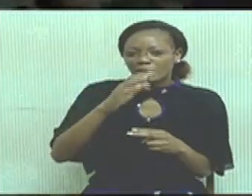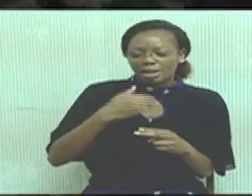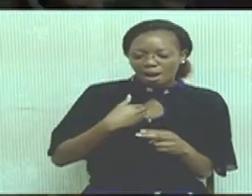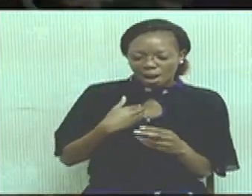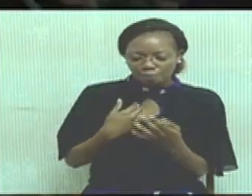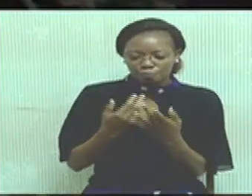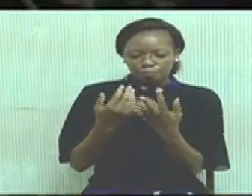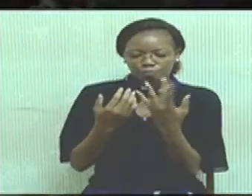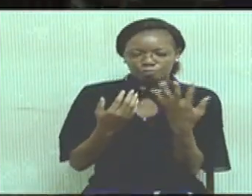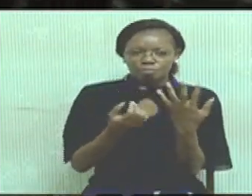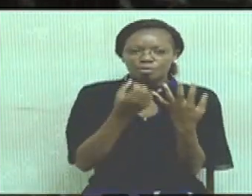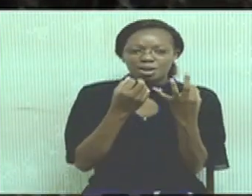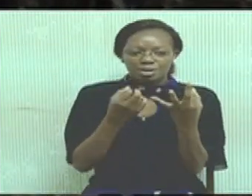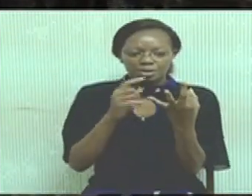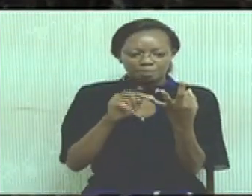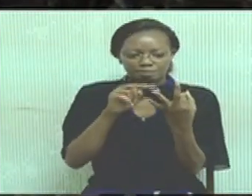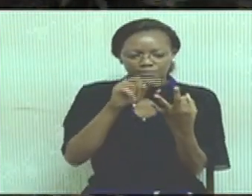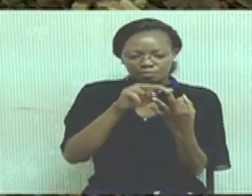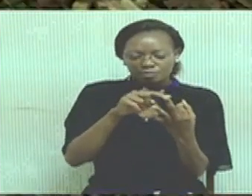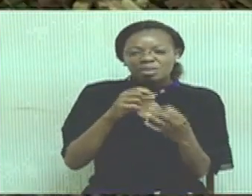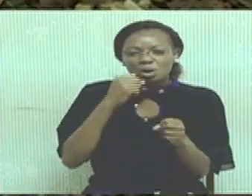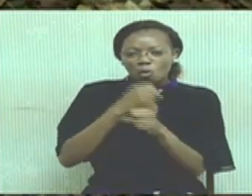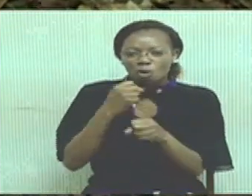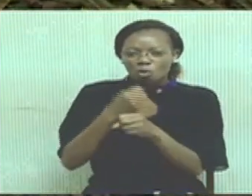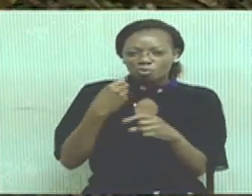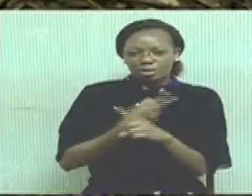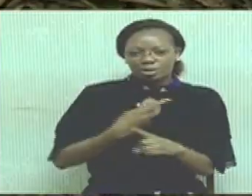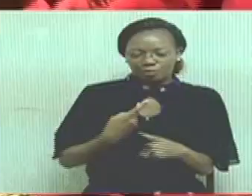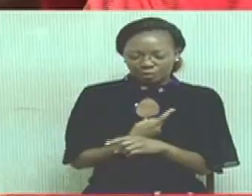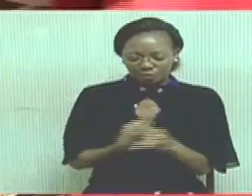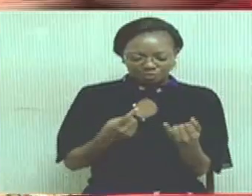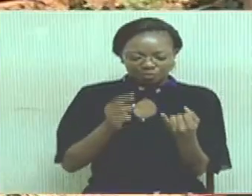hii hurahisisha kazi ya kukatia ng'ombe nyasi.